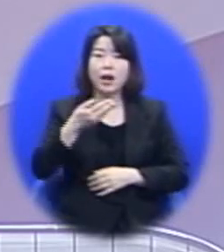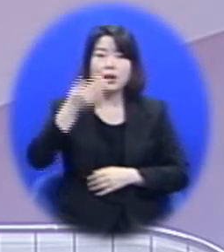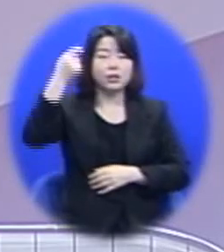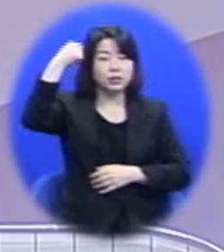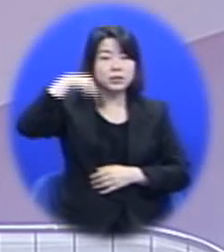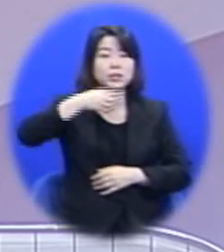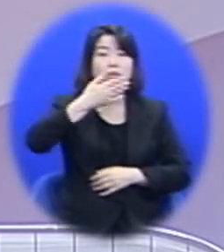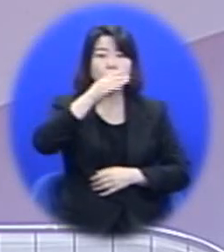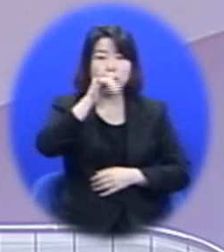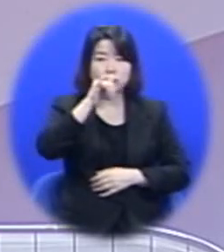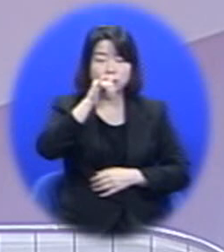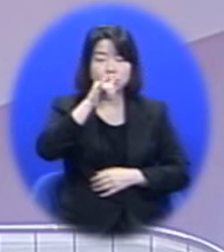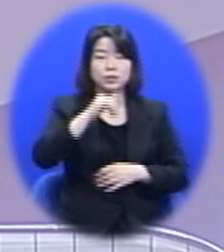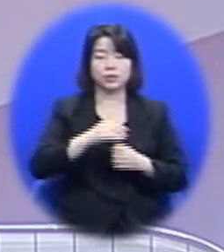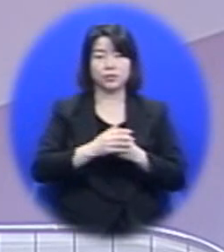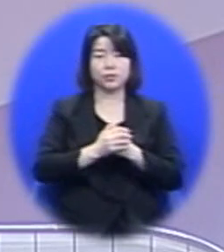보면서